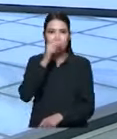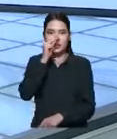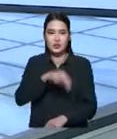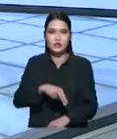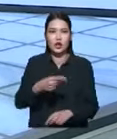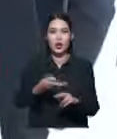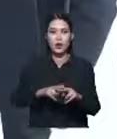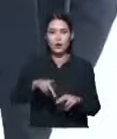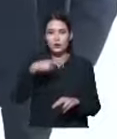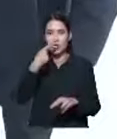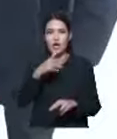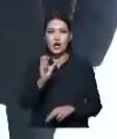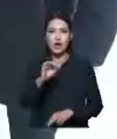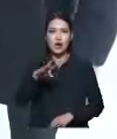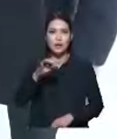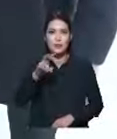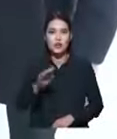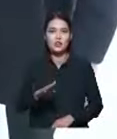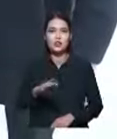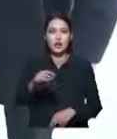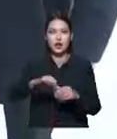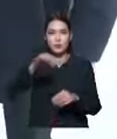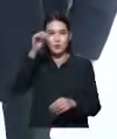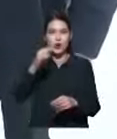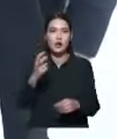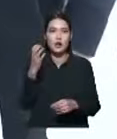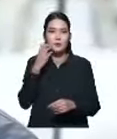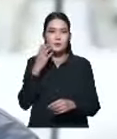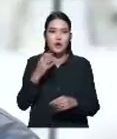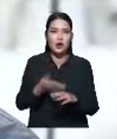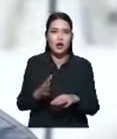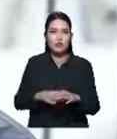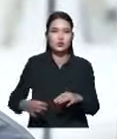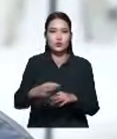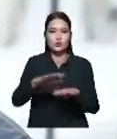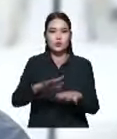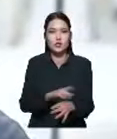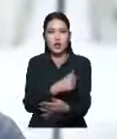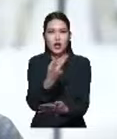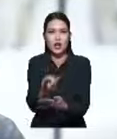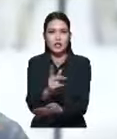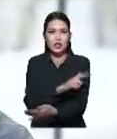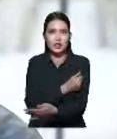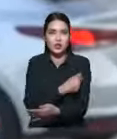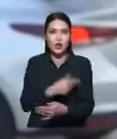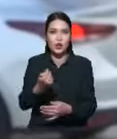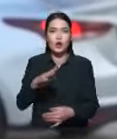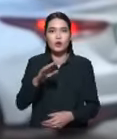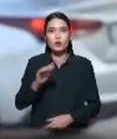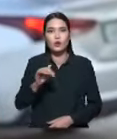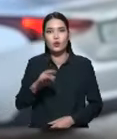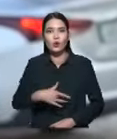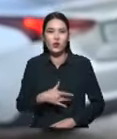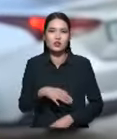кінәлайды. Олардың айтуынша, Аймекеннің бойына бала біткесін мазасызданып облыс орталығына жеткізілген. Дәрігерлер оған токсикозы